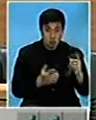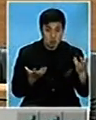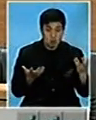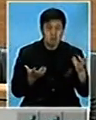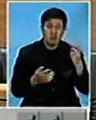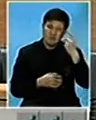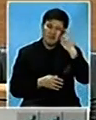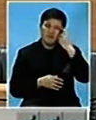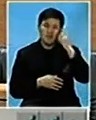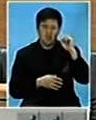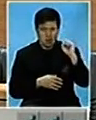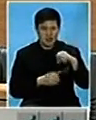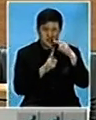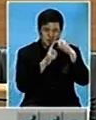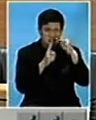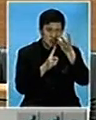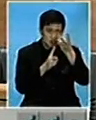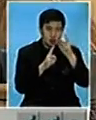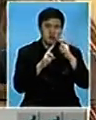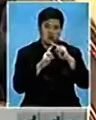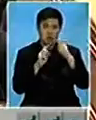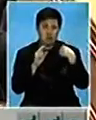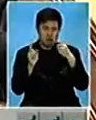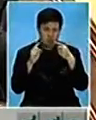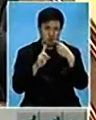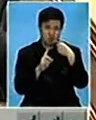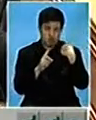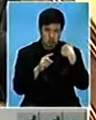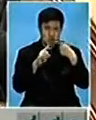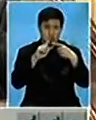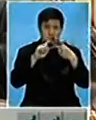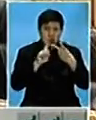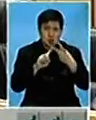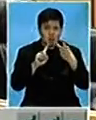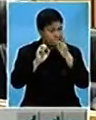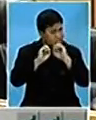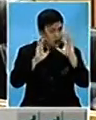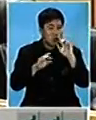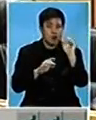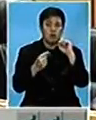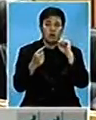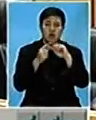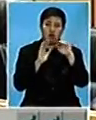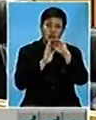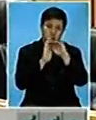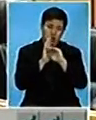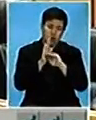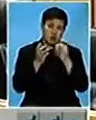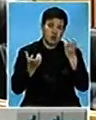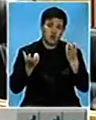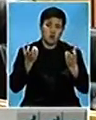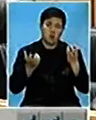วนหนึ่งอาจจะใช่แต่อีกส่วนหนึ่งที่ชัดเจนมากกว่าก็คือกระบวนการยุติธรรมของเราในวัน